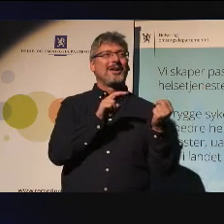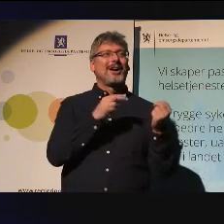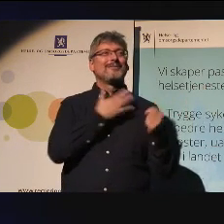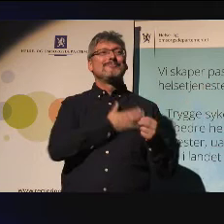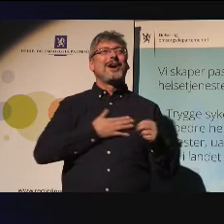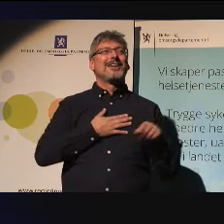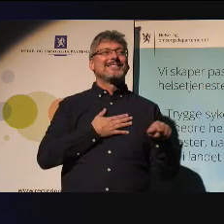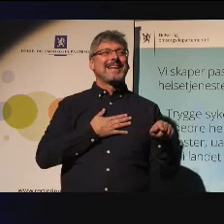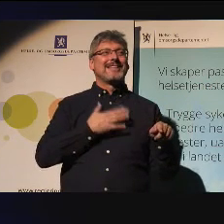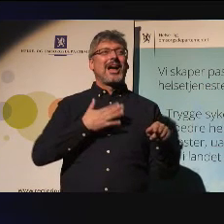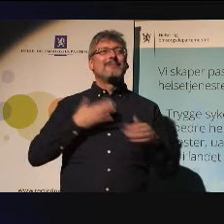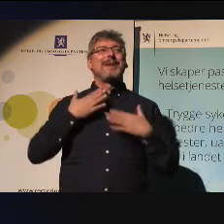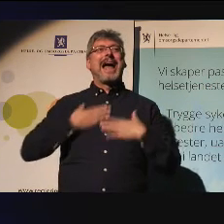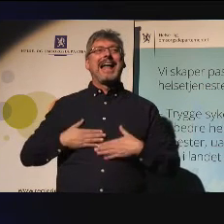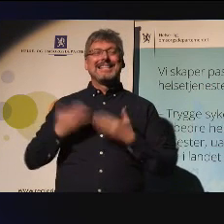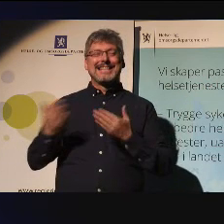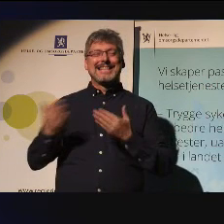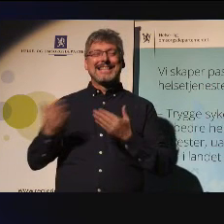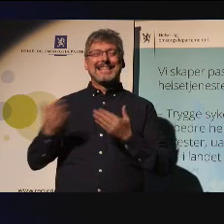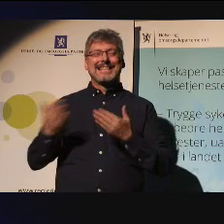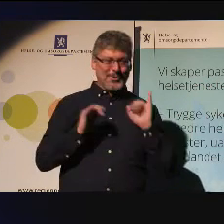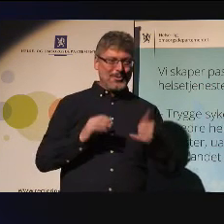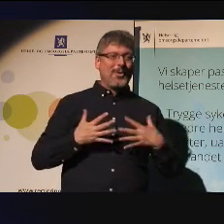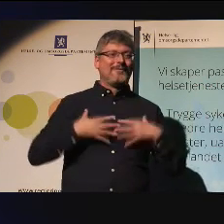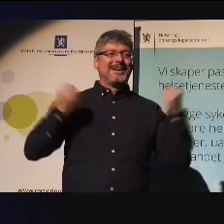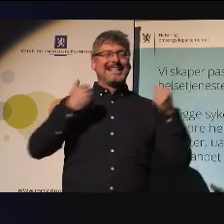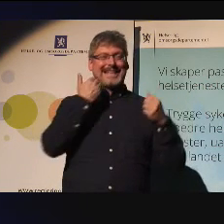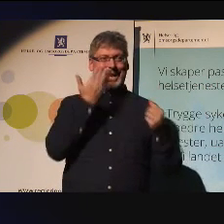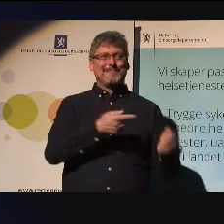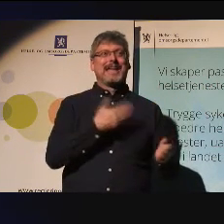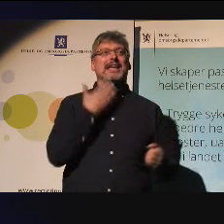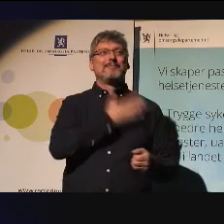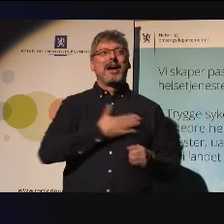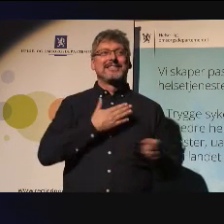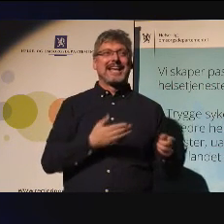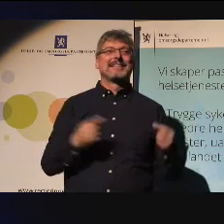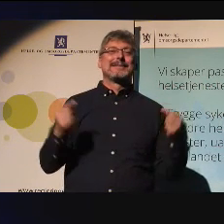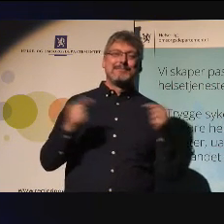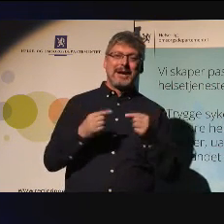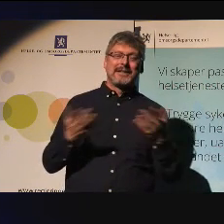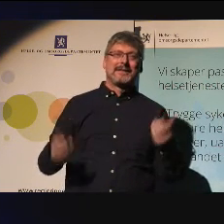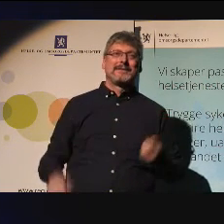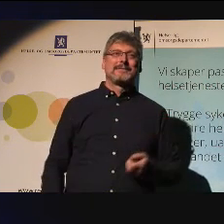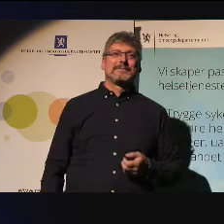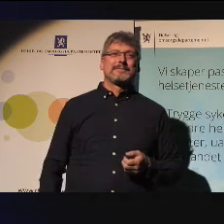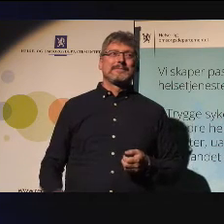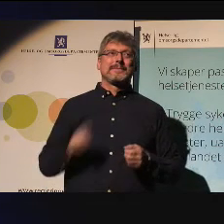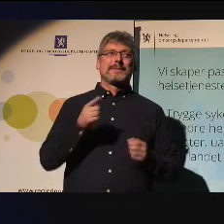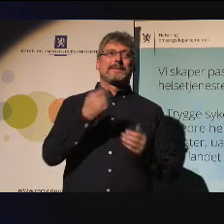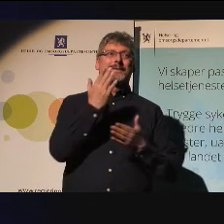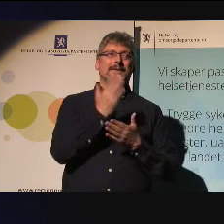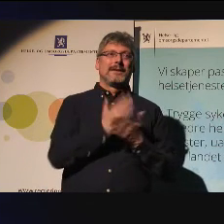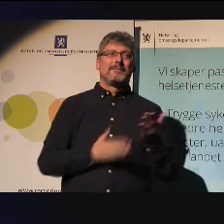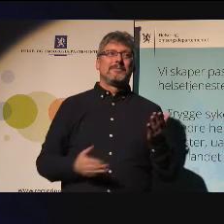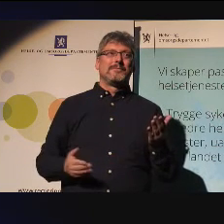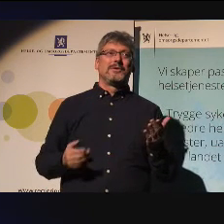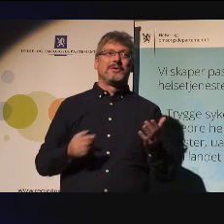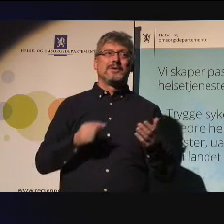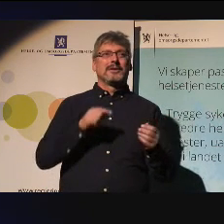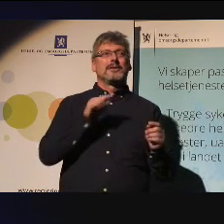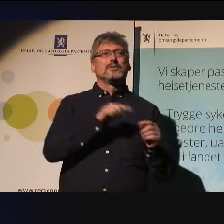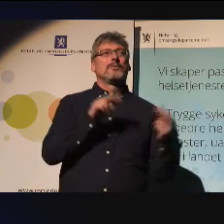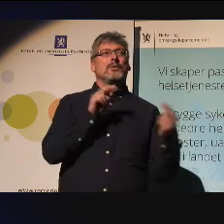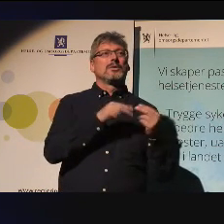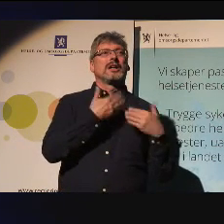det friskere blir han og mer mestrer en eget liv. Men det rett og slett måten som kontakten gis på,